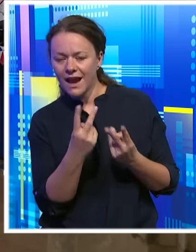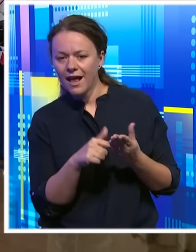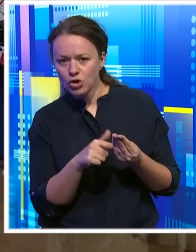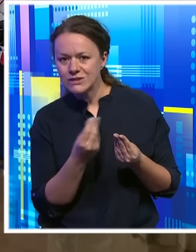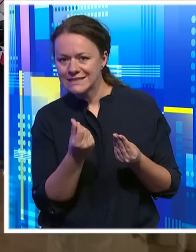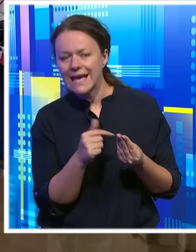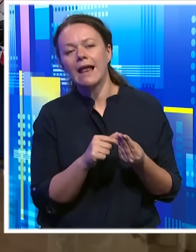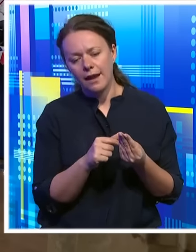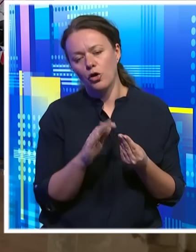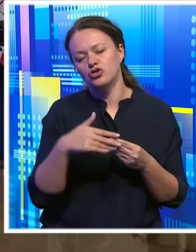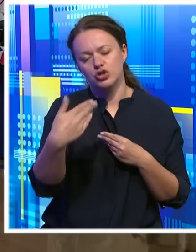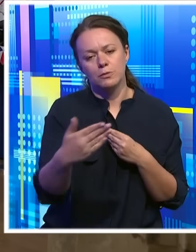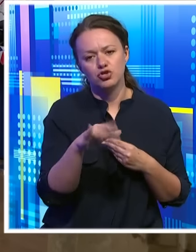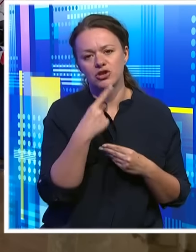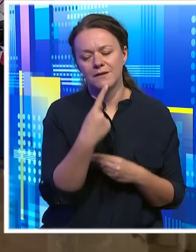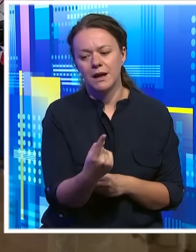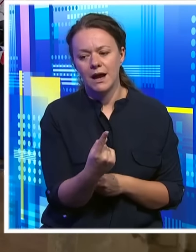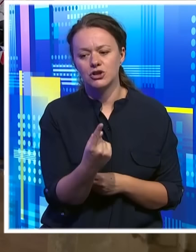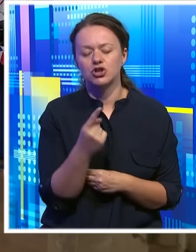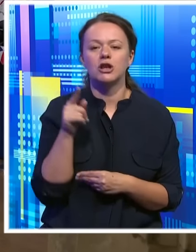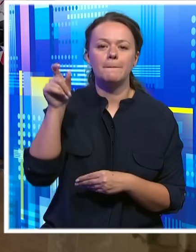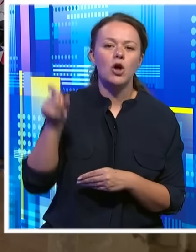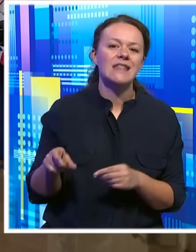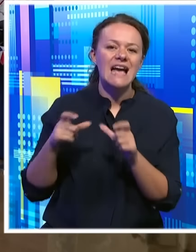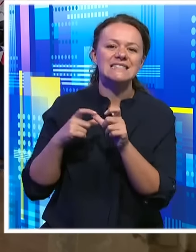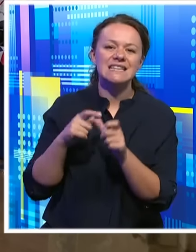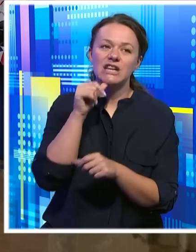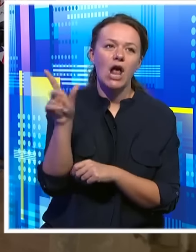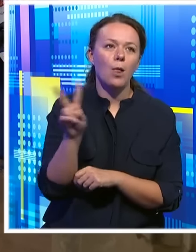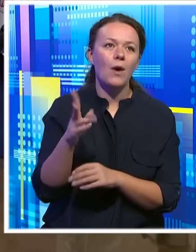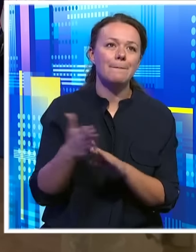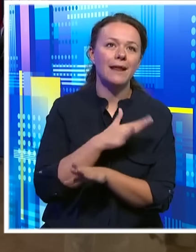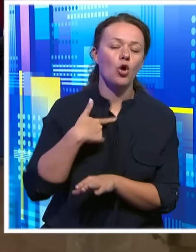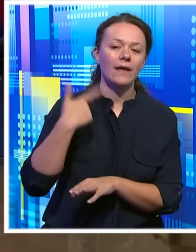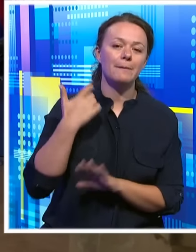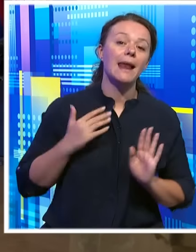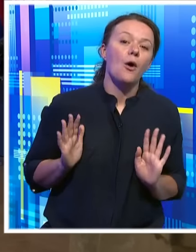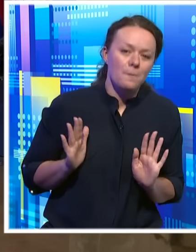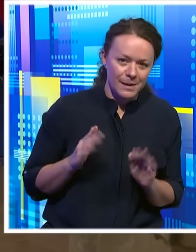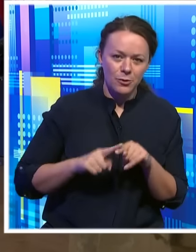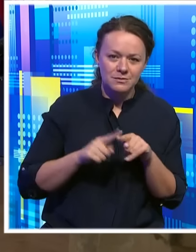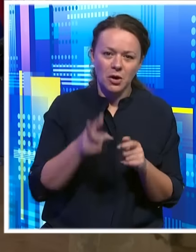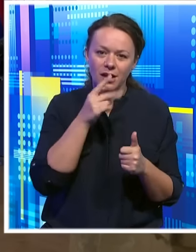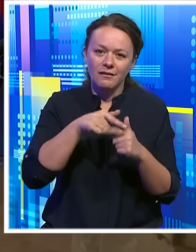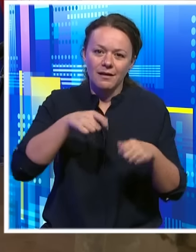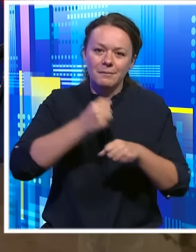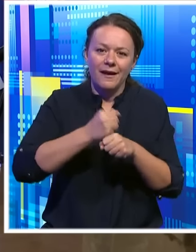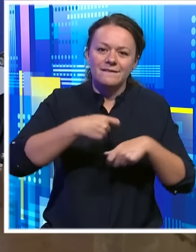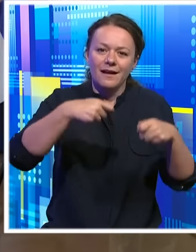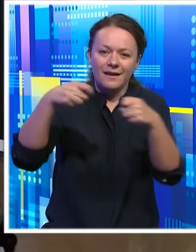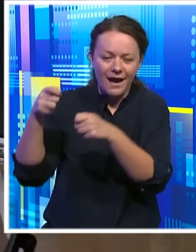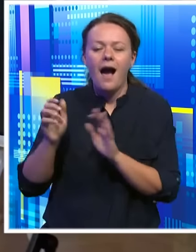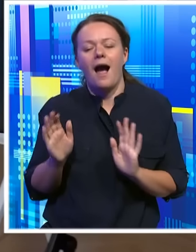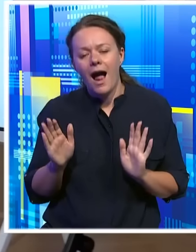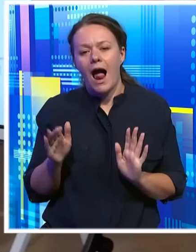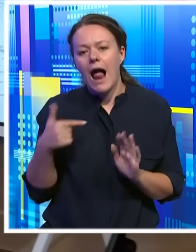kažemo, da me Siniša i Luka ne bi ubili pre toga. Ali da znate da već radimo i na tome